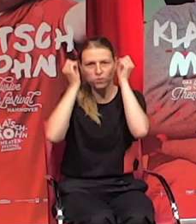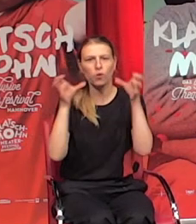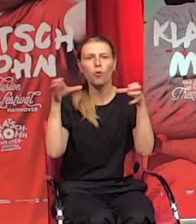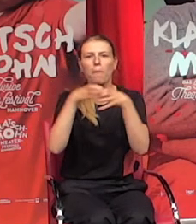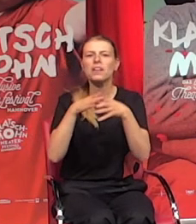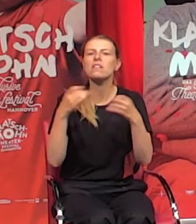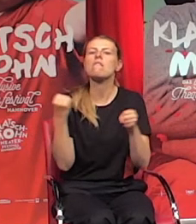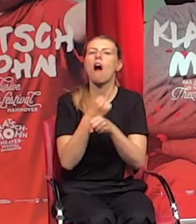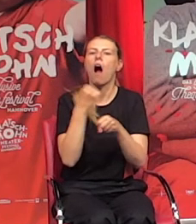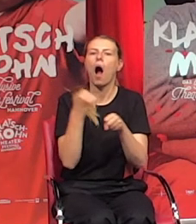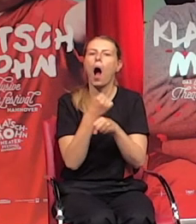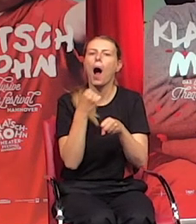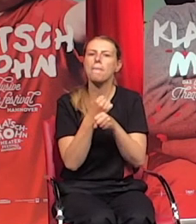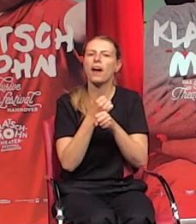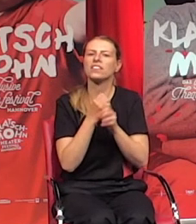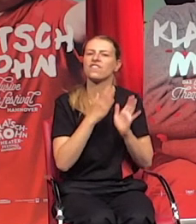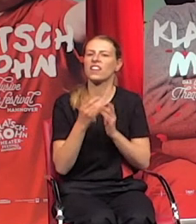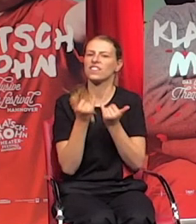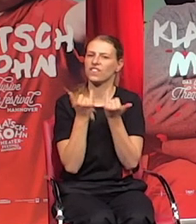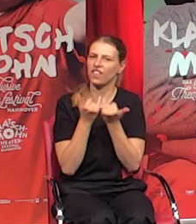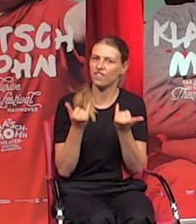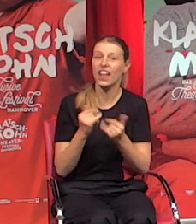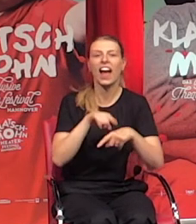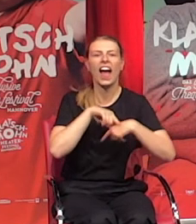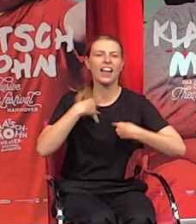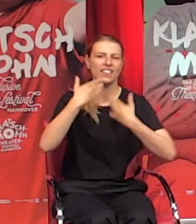Gruppe. Herzlichen Dank nach Hamburg.